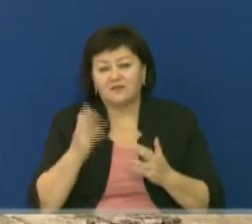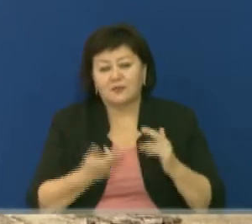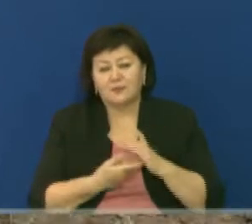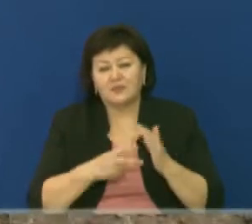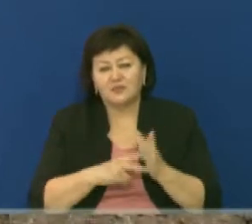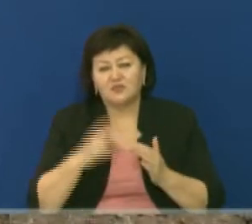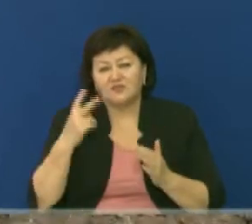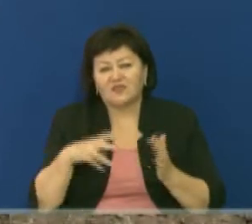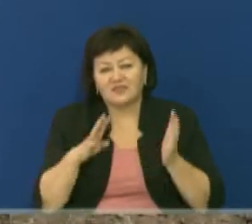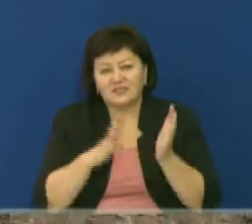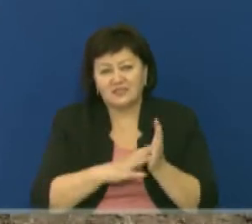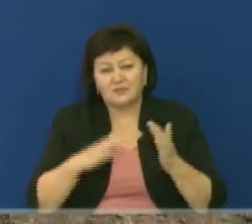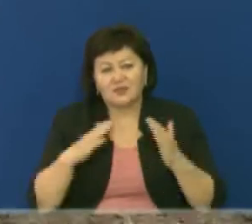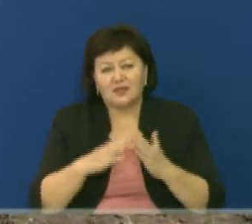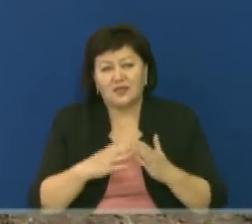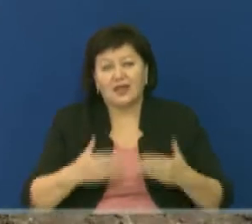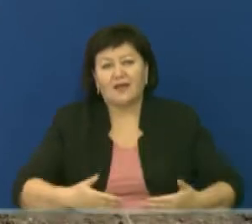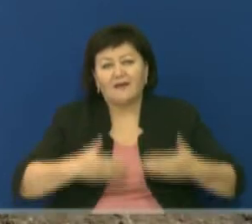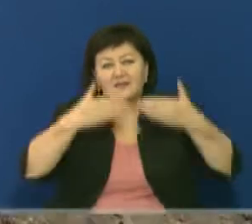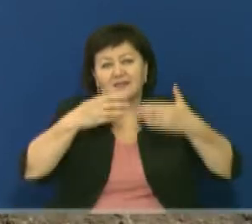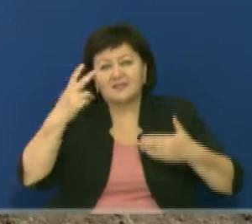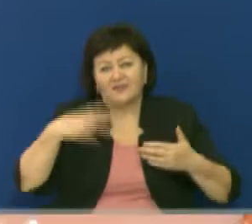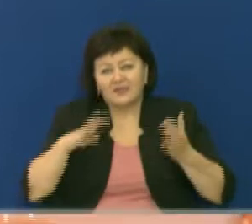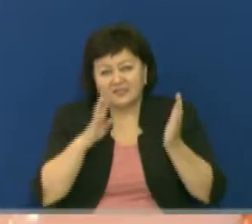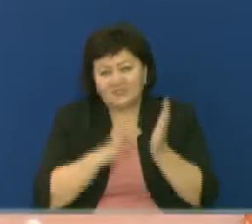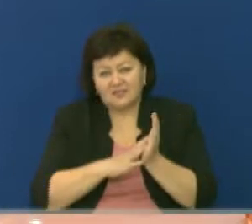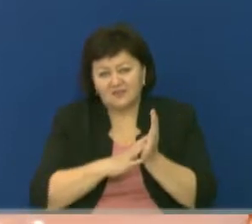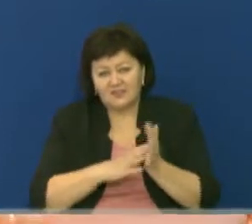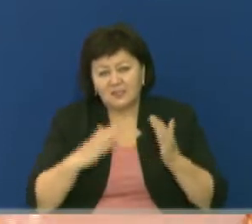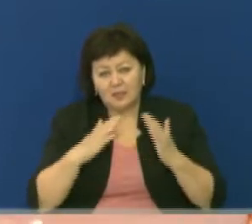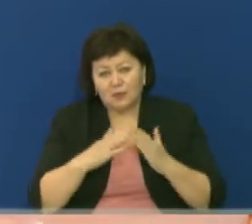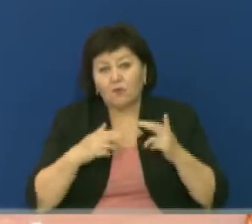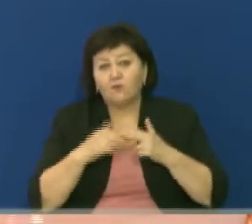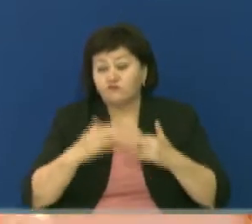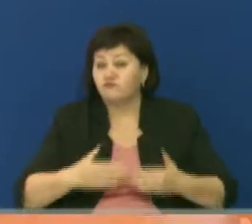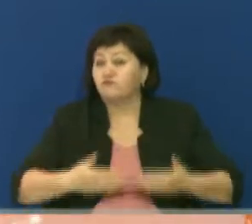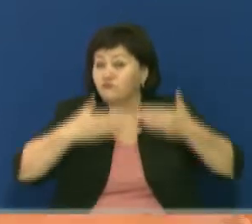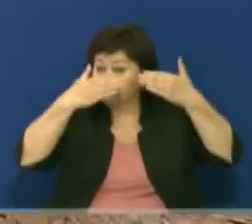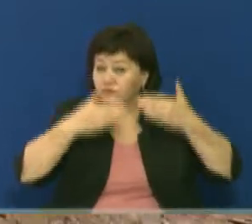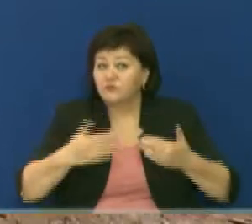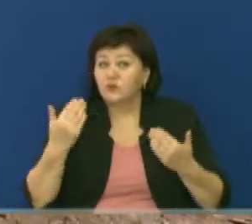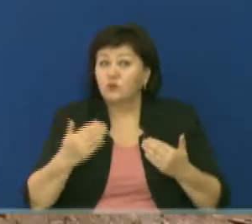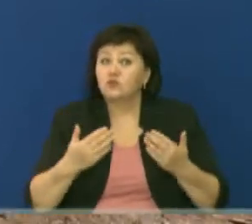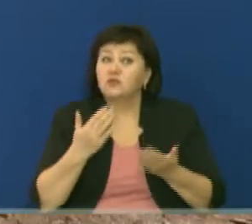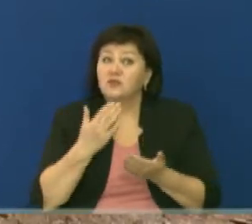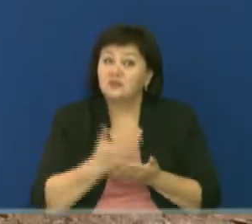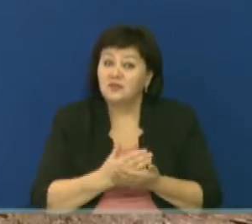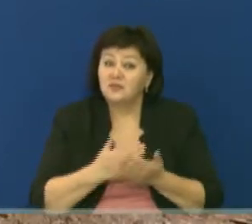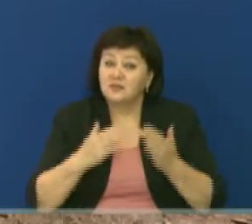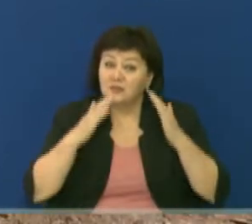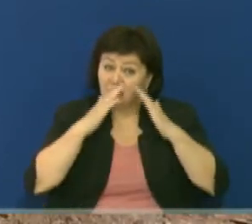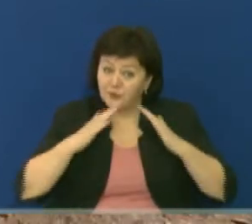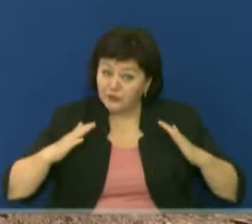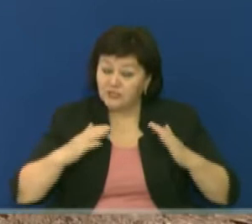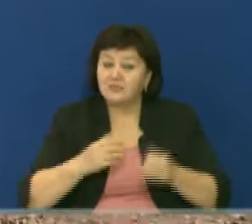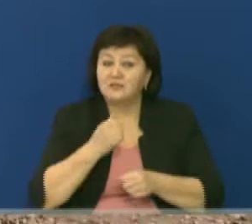еще 29. Стены 20 объектов уже возведены. На 12 домах уже перекрыта кровля. Ожидается,